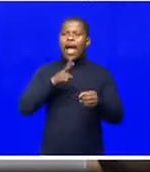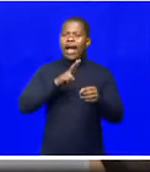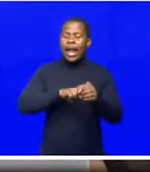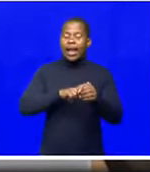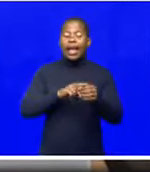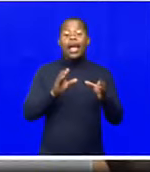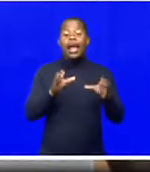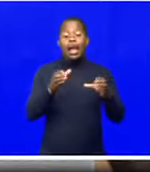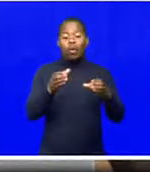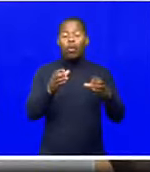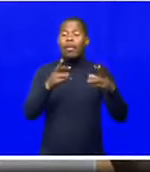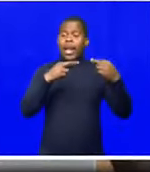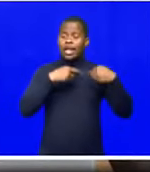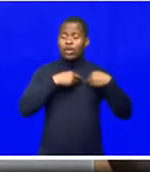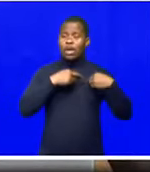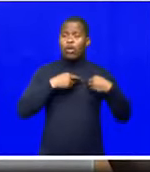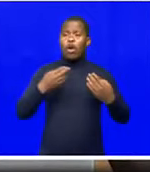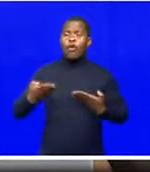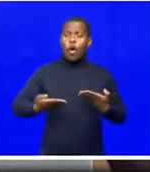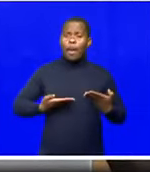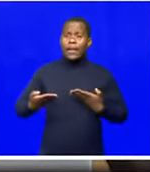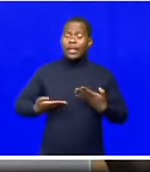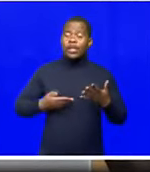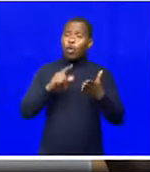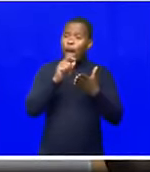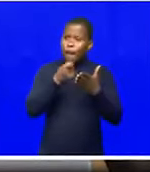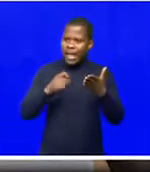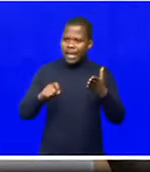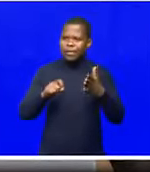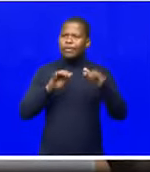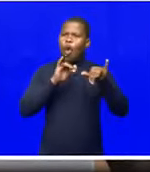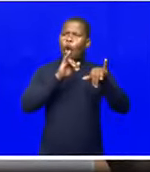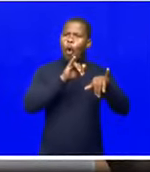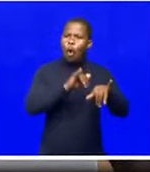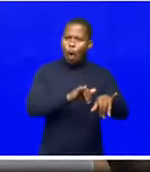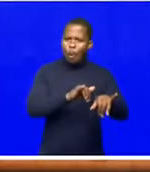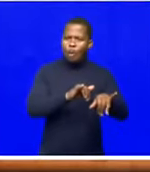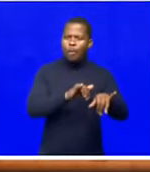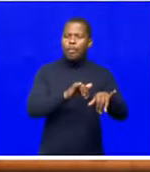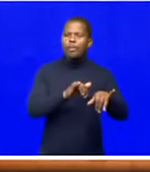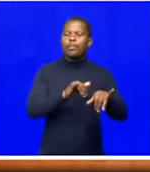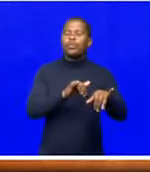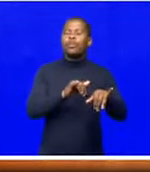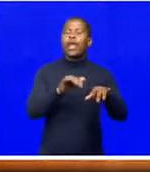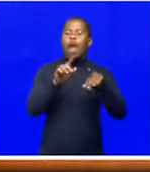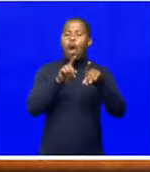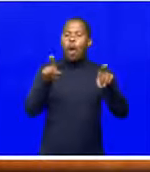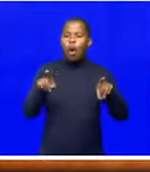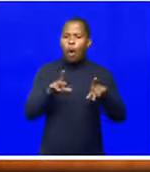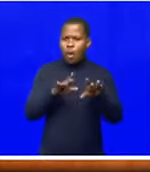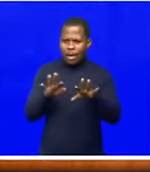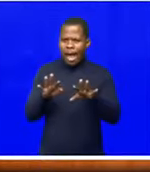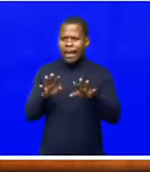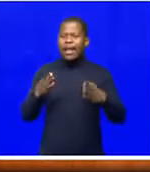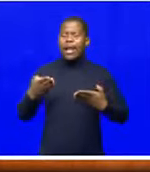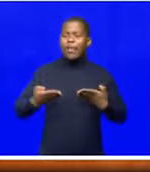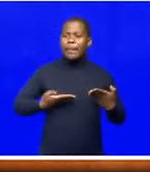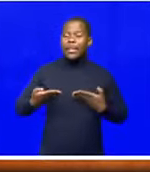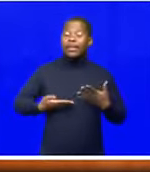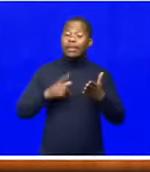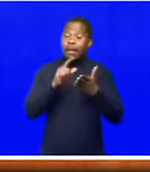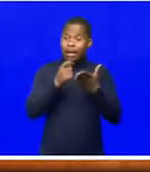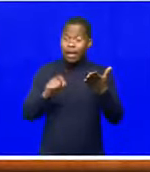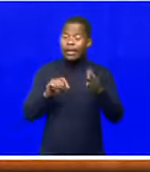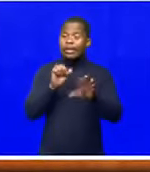lawo makhasimende ethu akhona kwenta umsebenzi wabo asengase emakhaya eteseketa eltiko lethe emabhizinisi